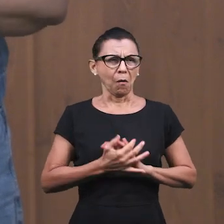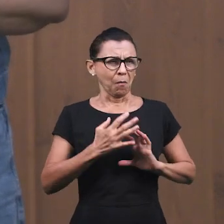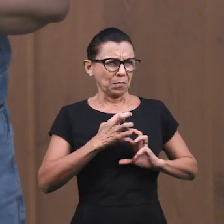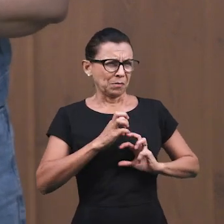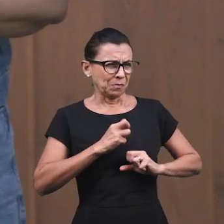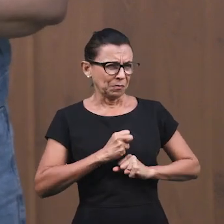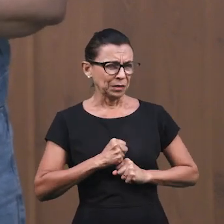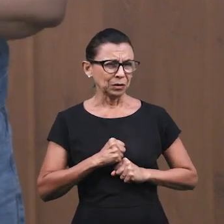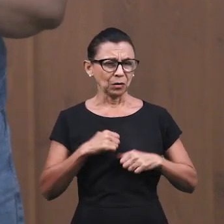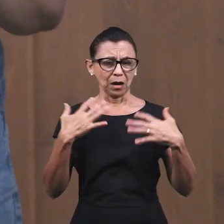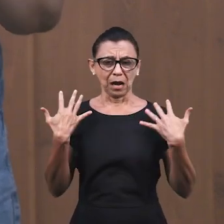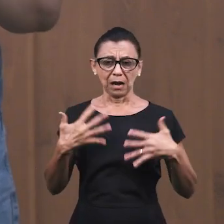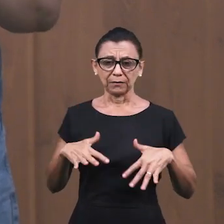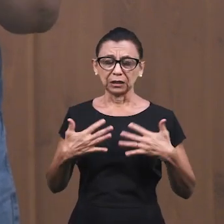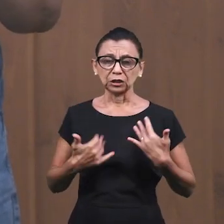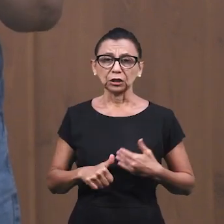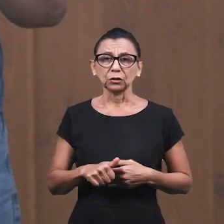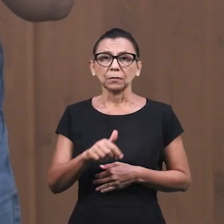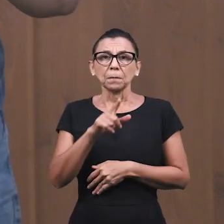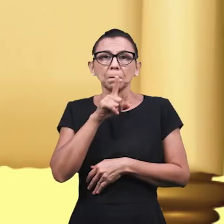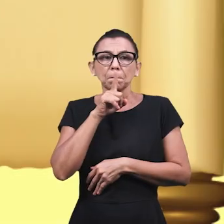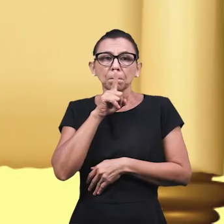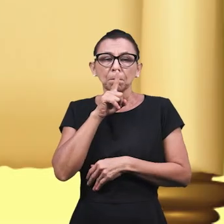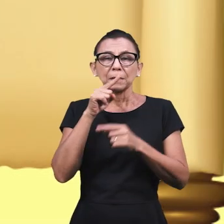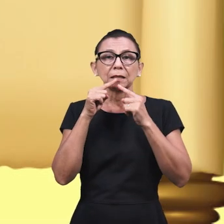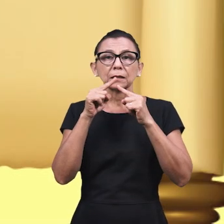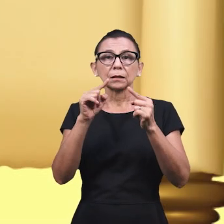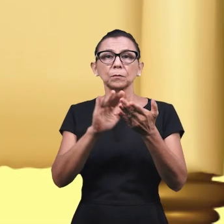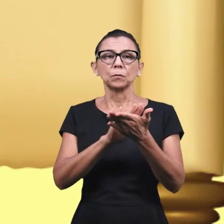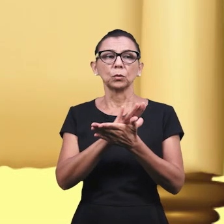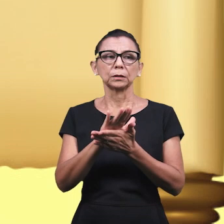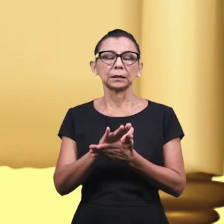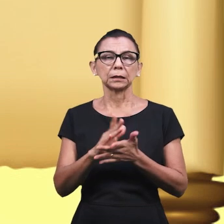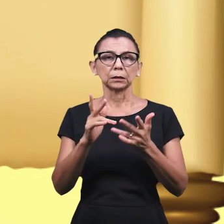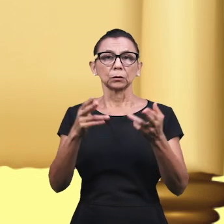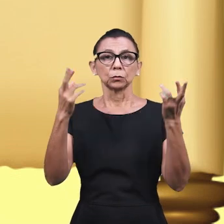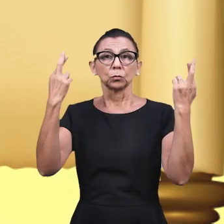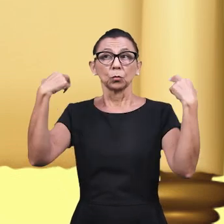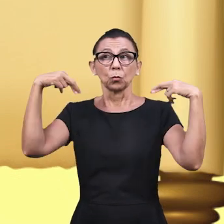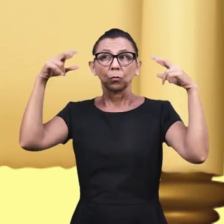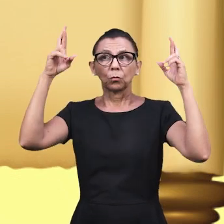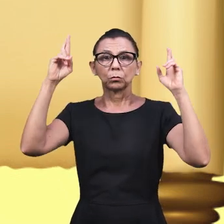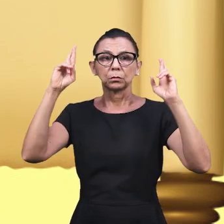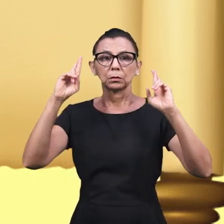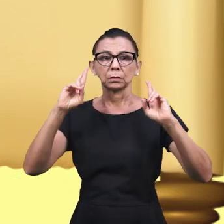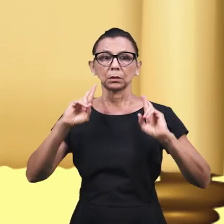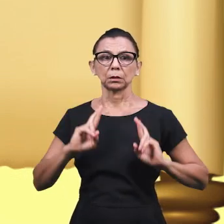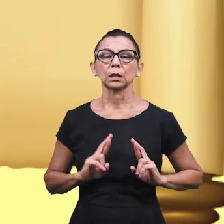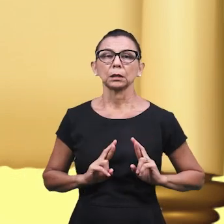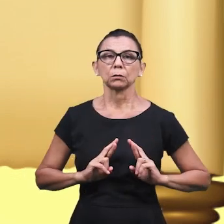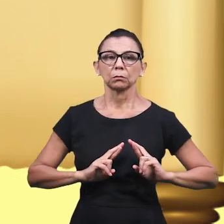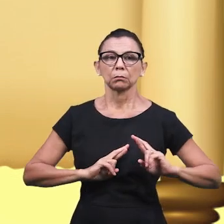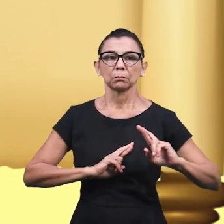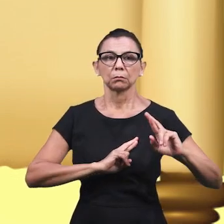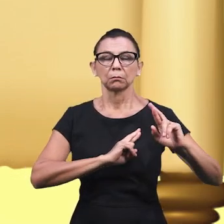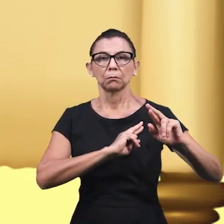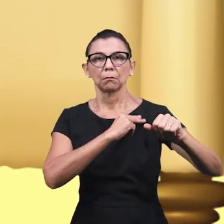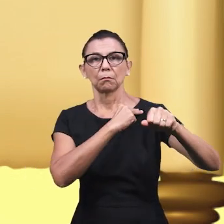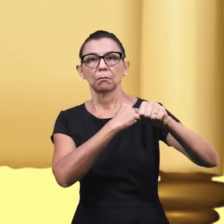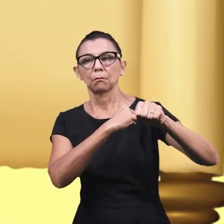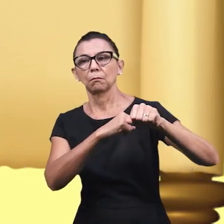prophète Isaïe qui dit « Il a été opprimé et affligé, mais il n'a pas ouvert sa bouche. Comme un agneau, il a été amené